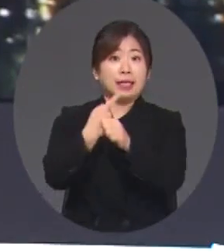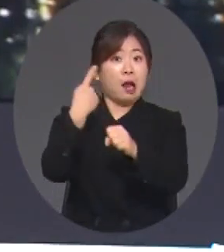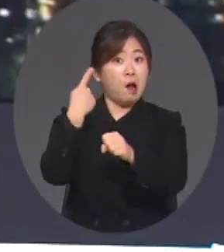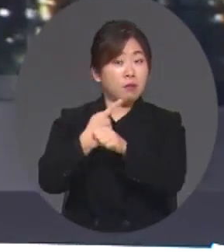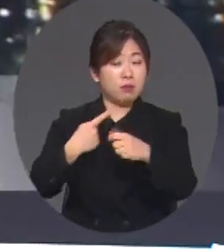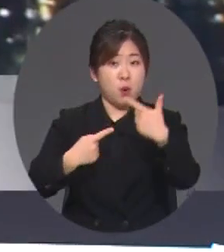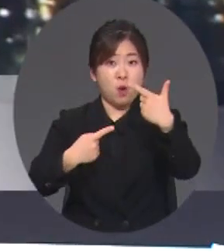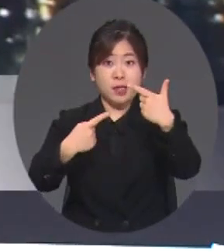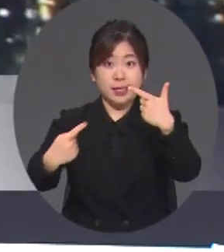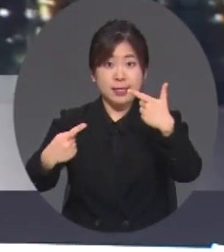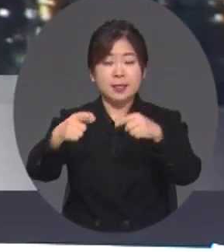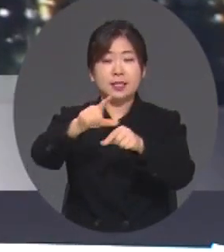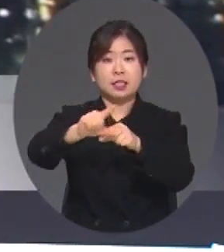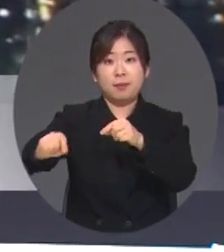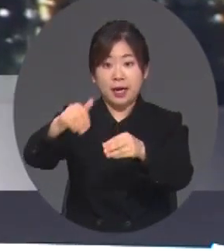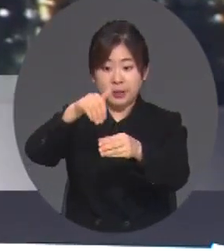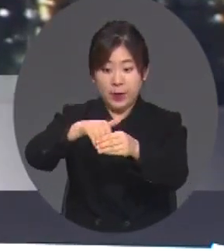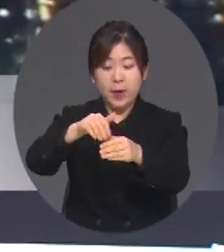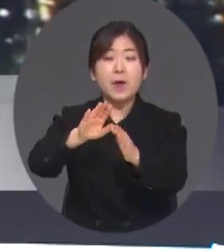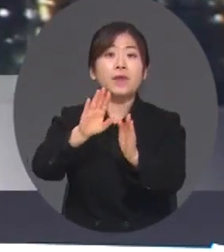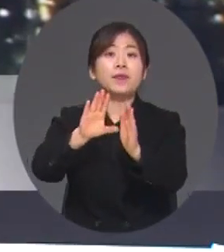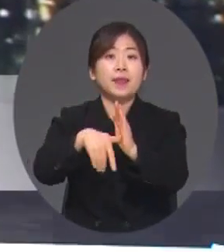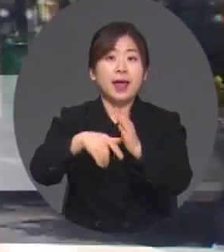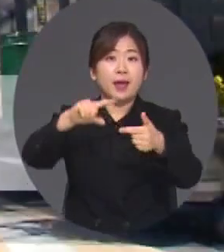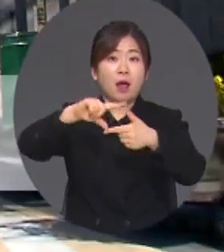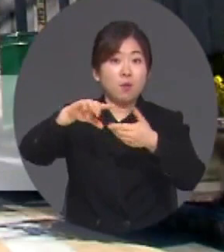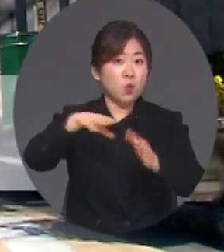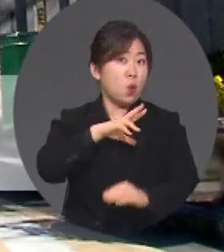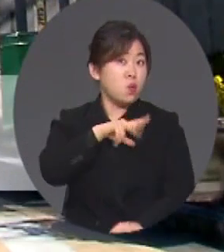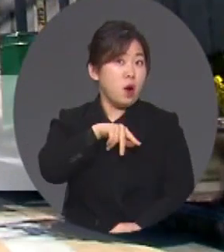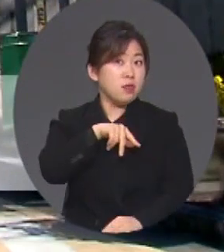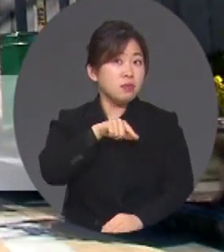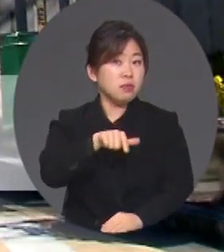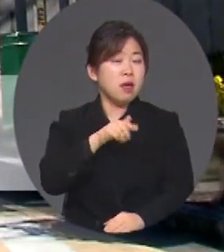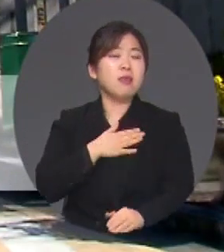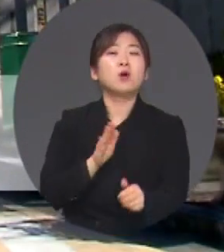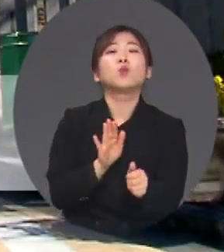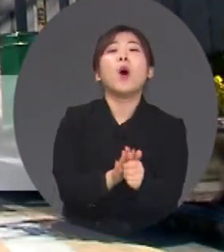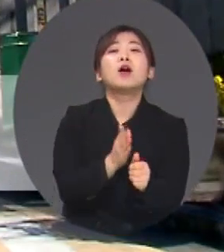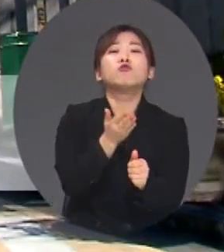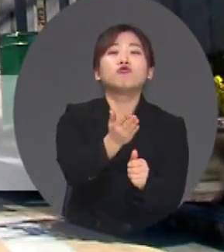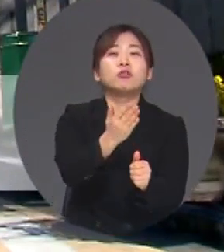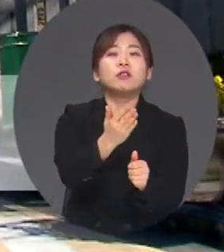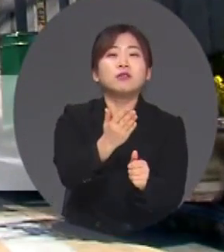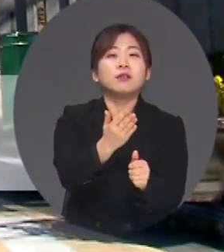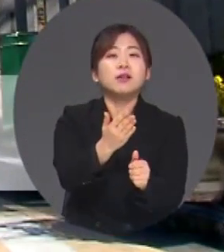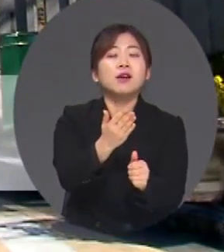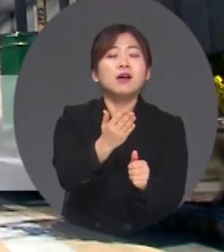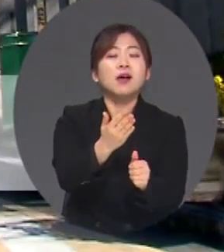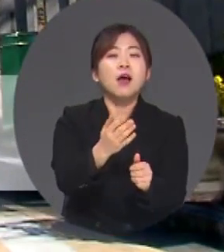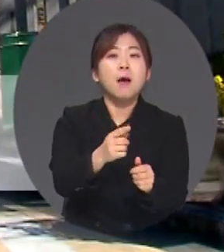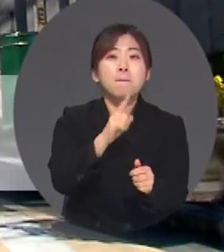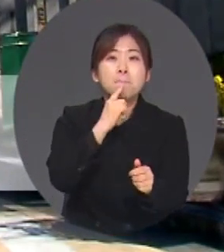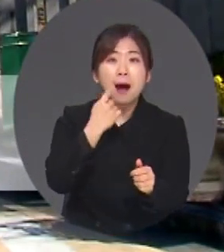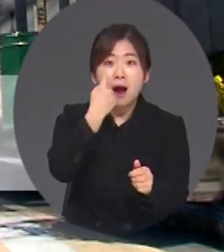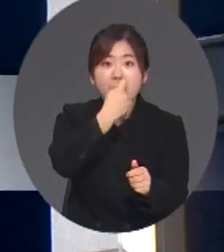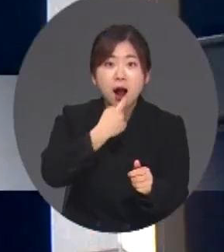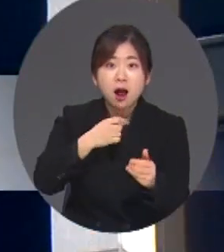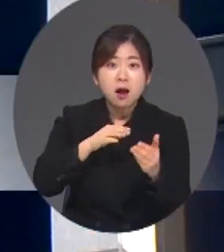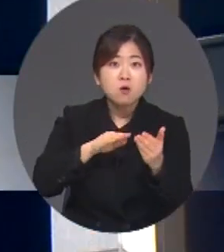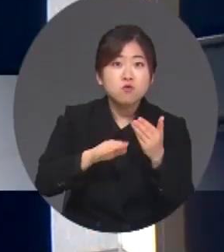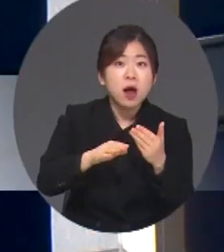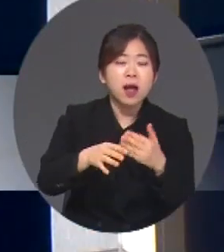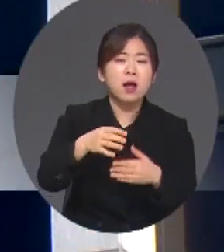지난해 6일 지방선거를 앞두고 경남도의원 선거 공천을 대가로 수천만원을 받은 혐의 등을 받고 있는 하영재